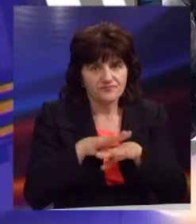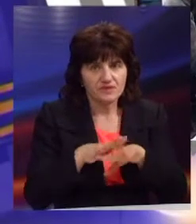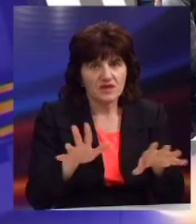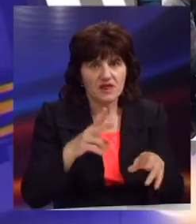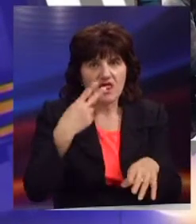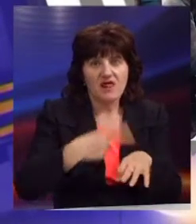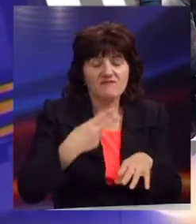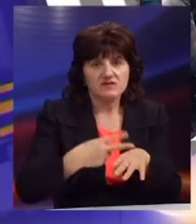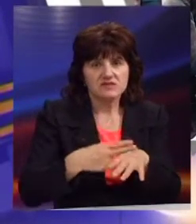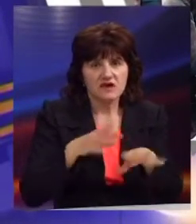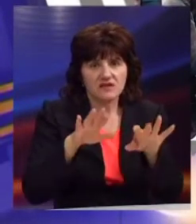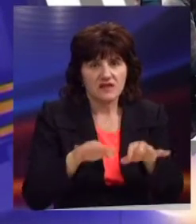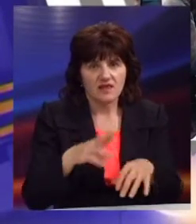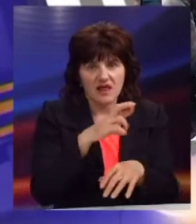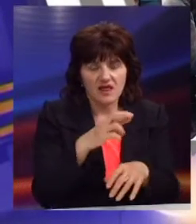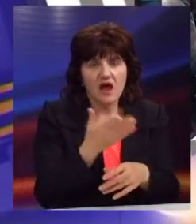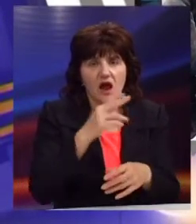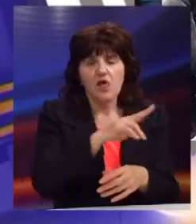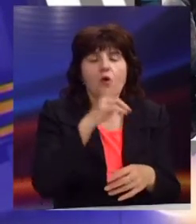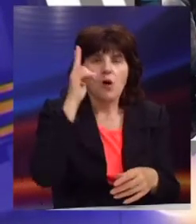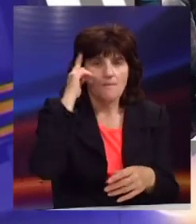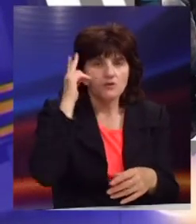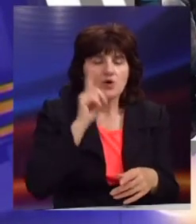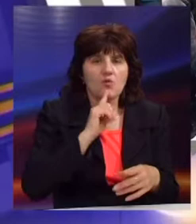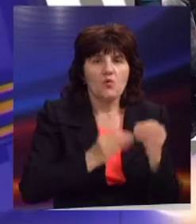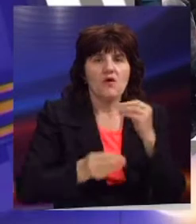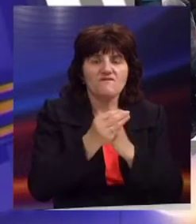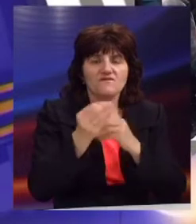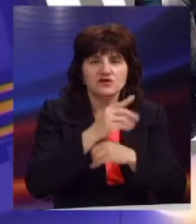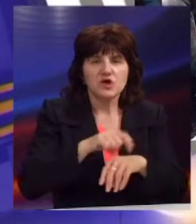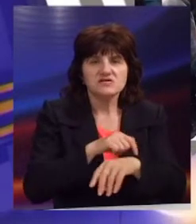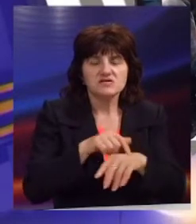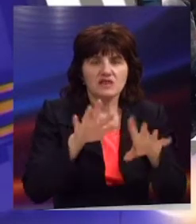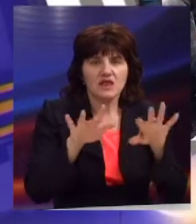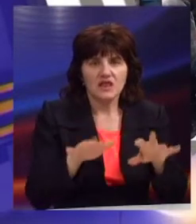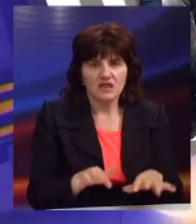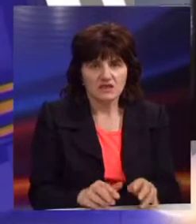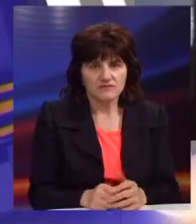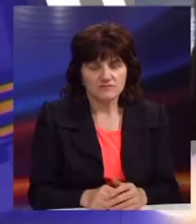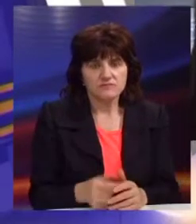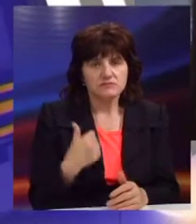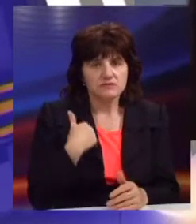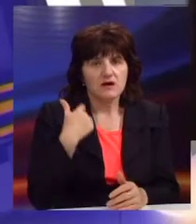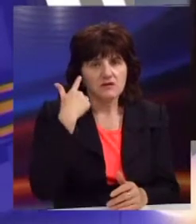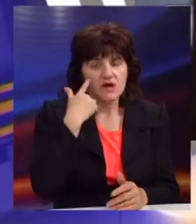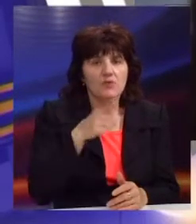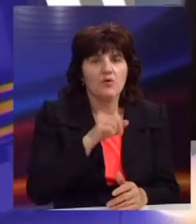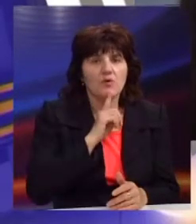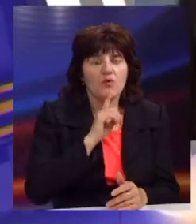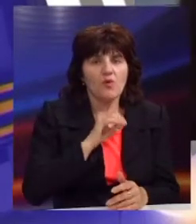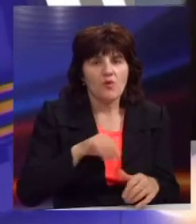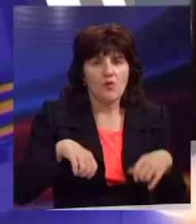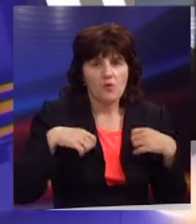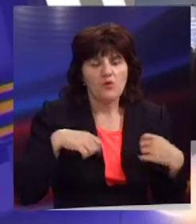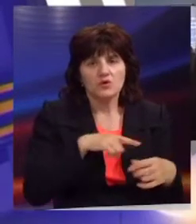provode više od 2 sata dnevno na internetu, ali poznaju neke koji provode više sati dnevno. Pa da, znam neke koji provode cijeli dan preko telefona